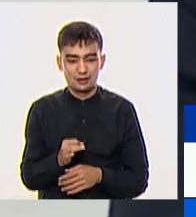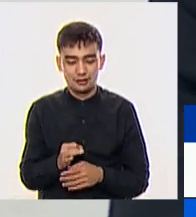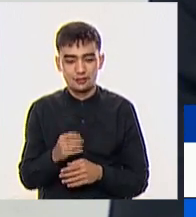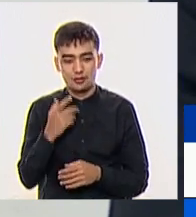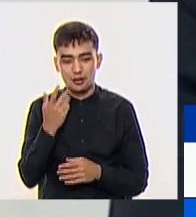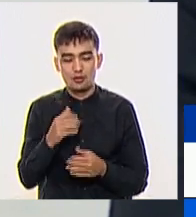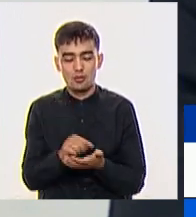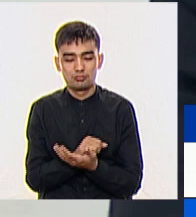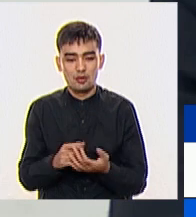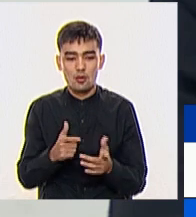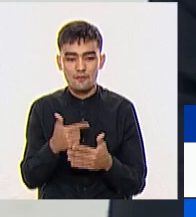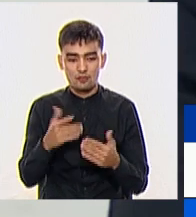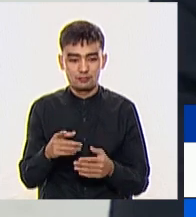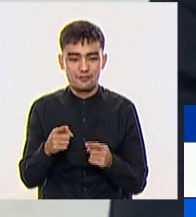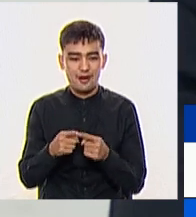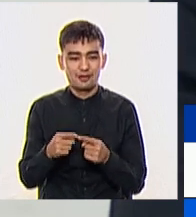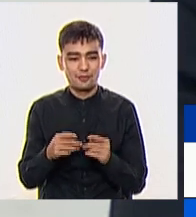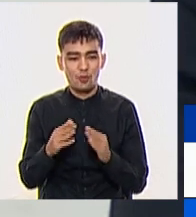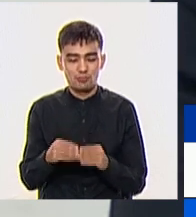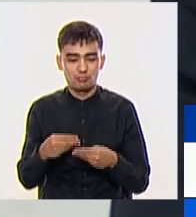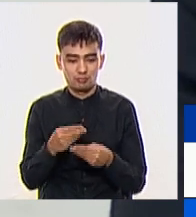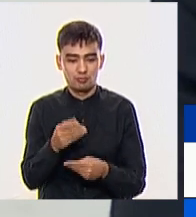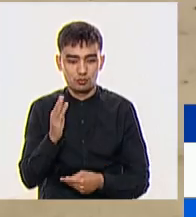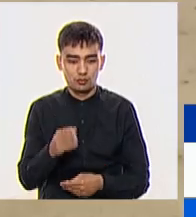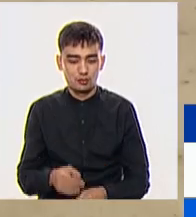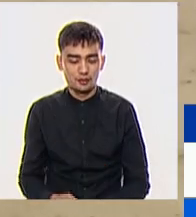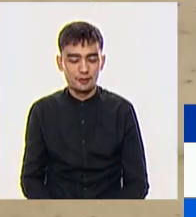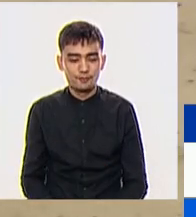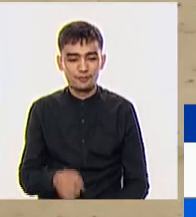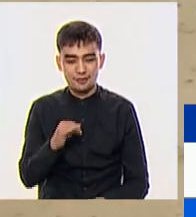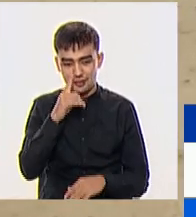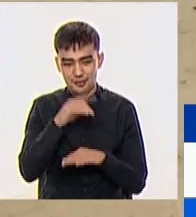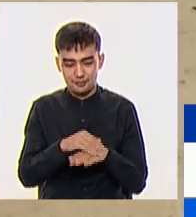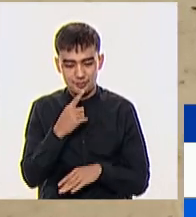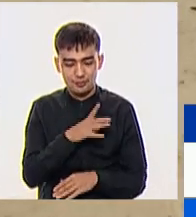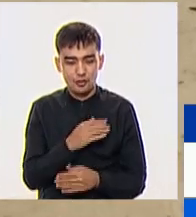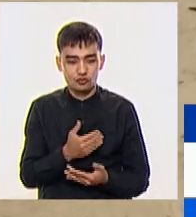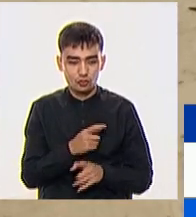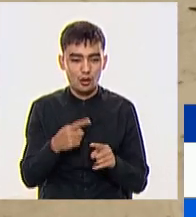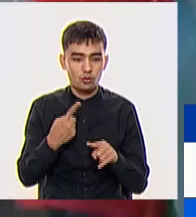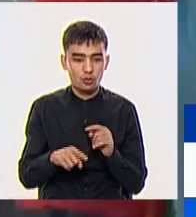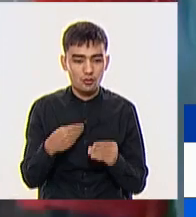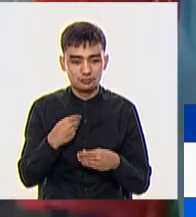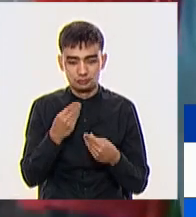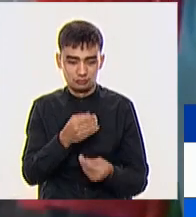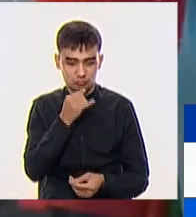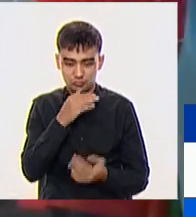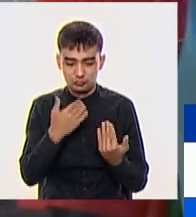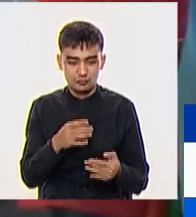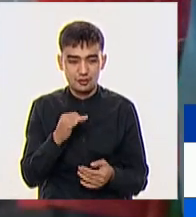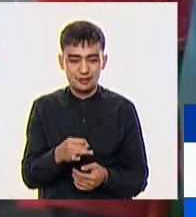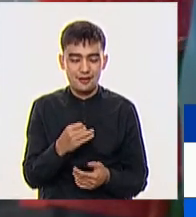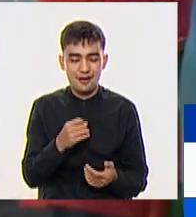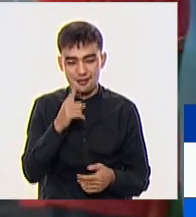рәсімдеп барлығын соған кейін жалдамалы үй қарастырылатын болады. Осылайша әкімдіктегілер тұрғындарға басқа ұсыныс жасалмайды дейді. Өйткені